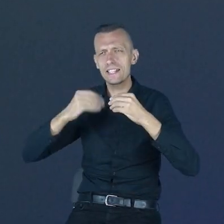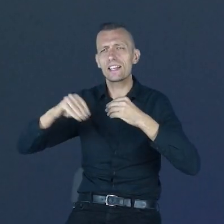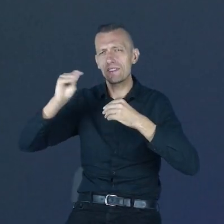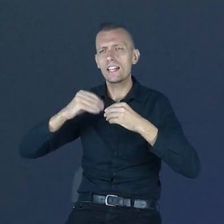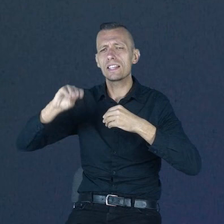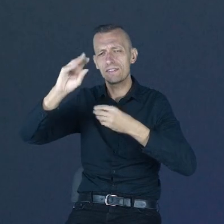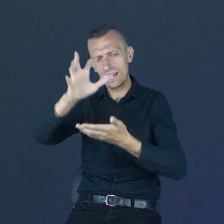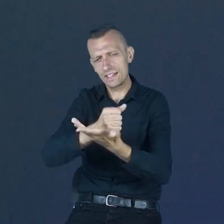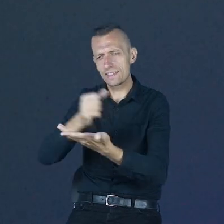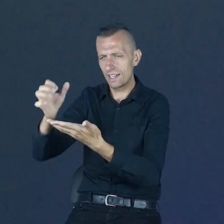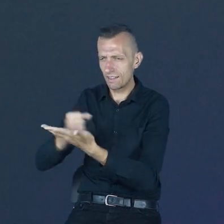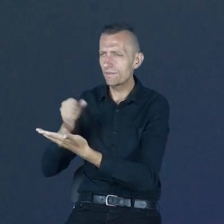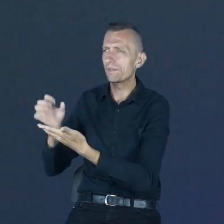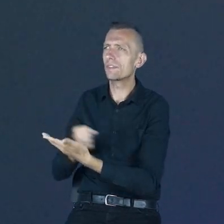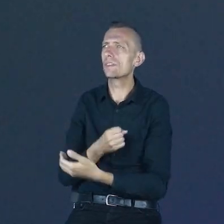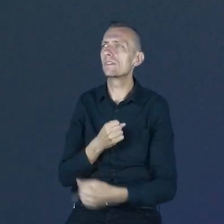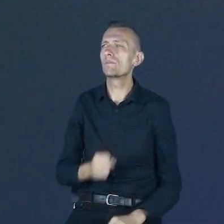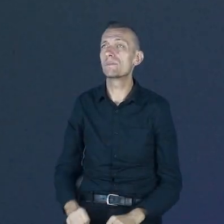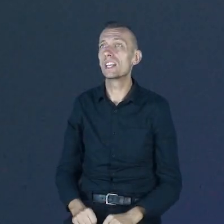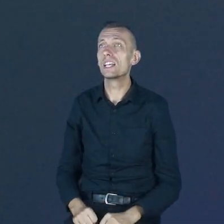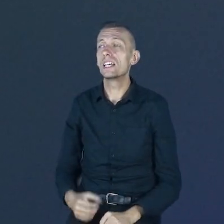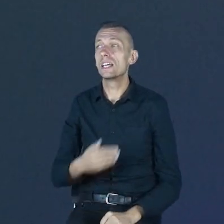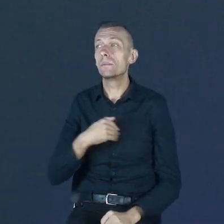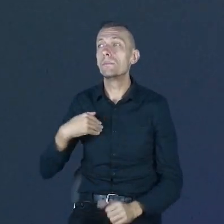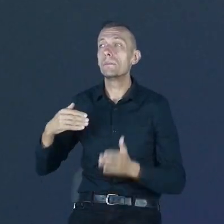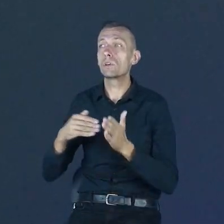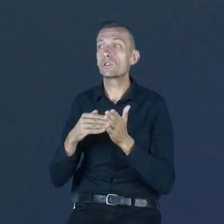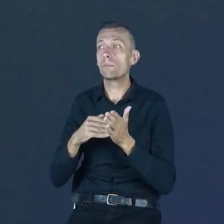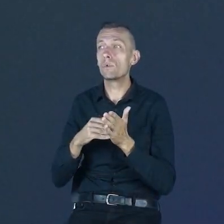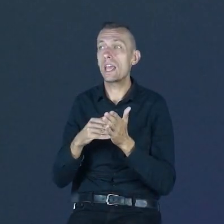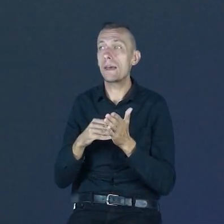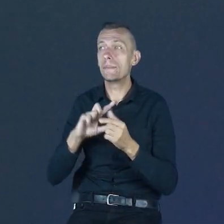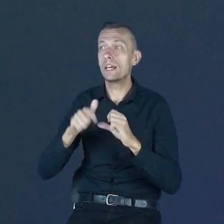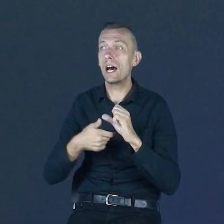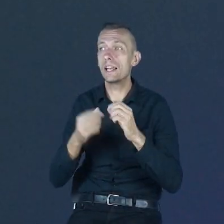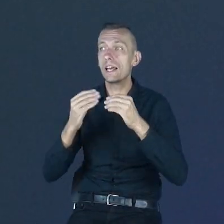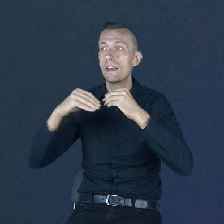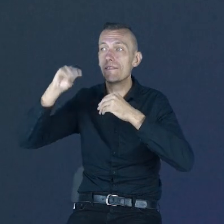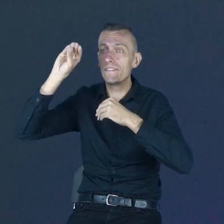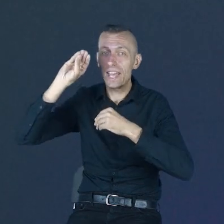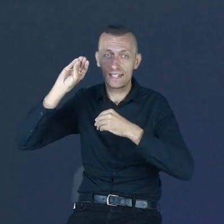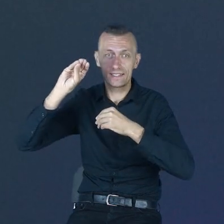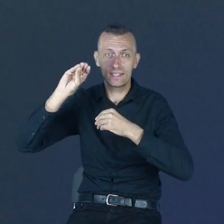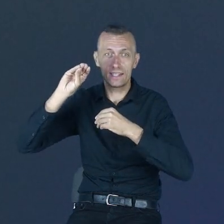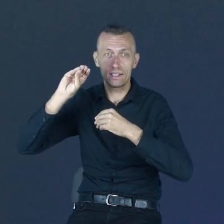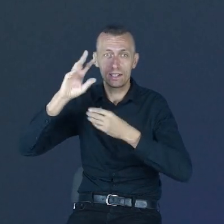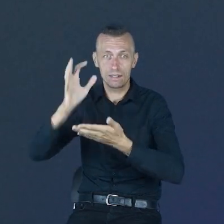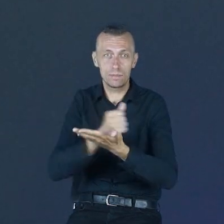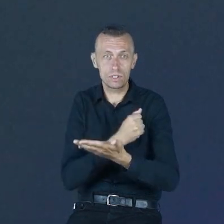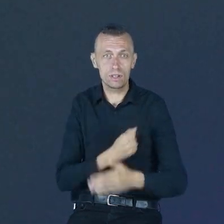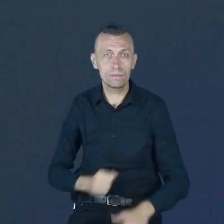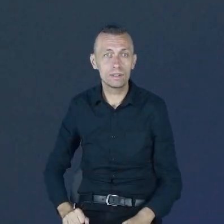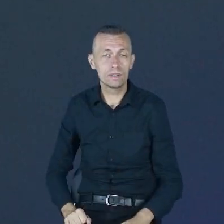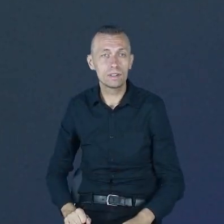potrzeby. Te niewłaściwe pragnienia bardzo często niszczą wspólnotę, jak i daną jednostkę.